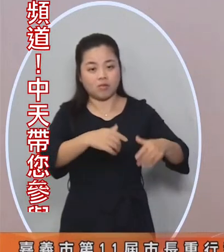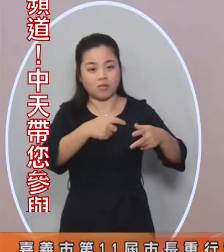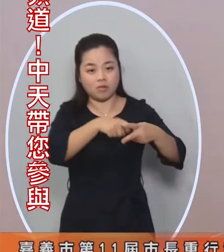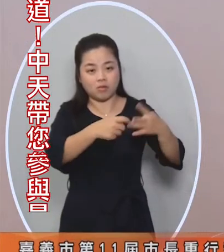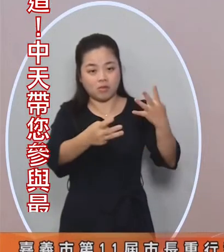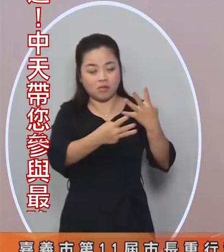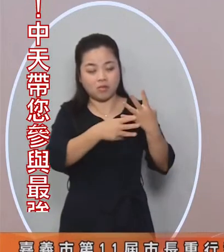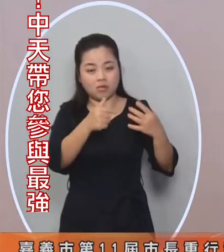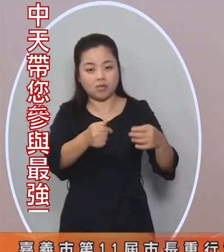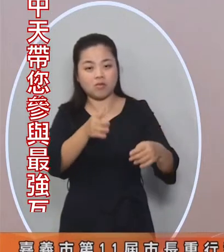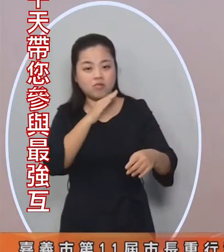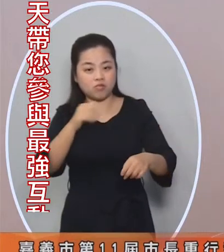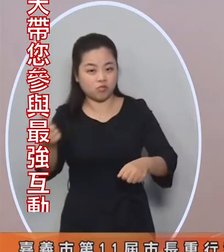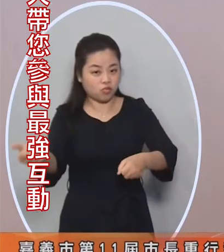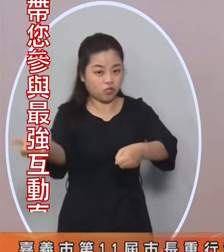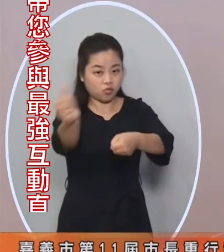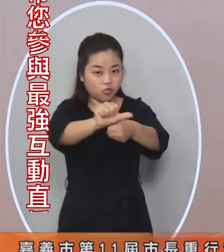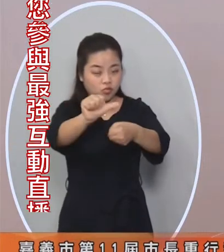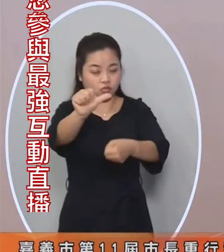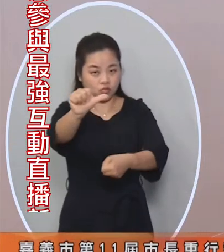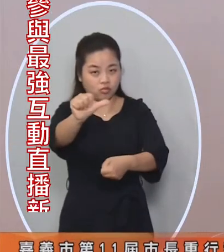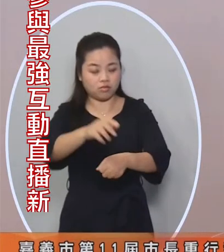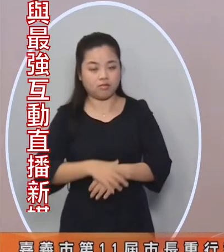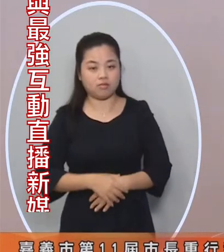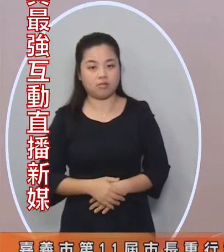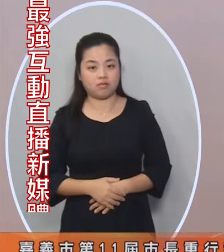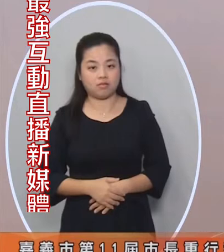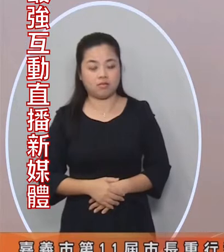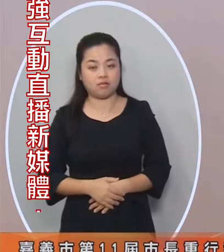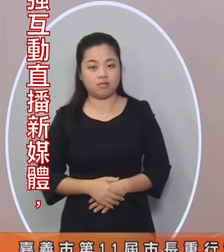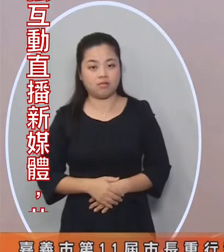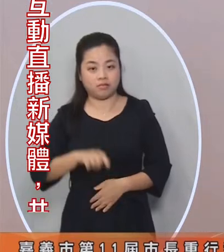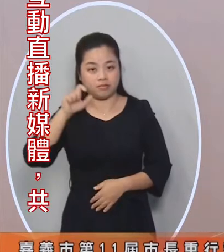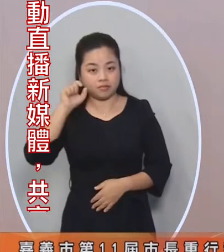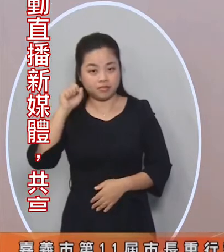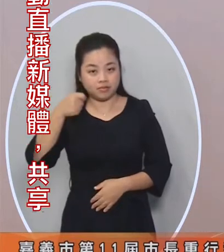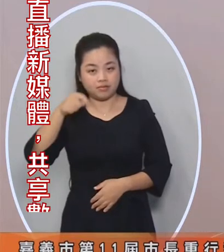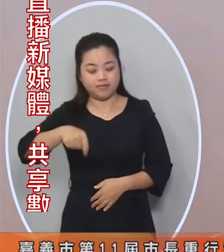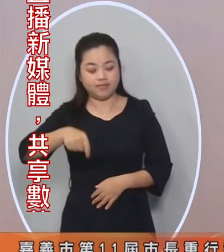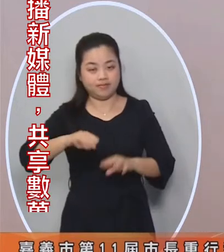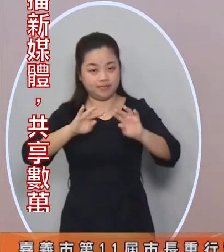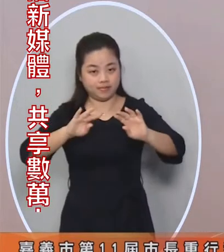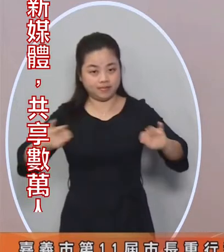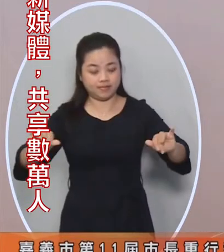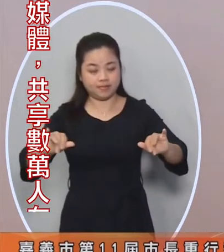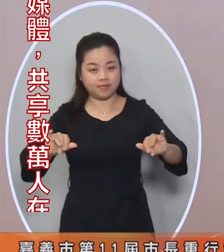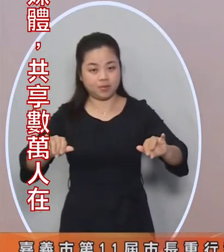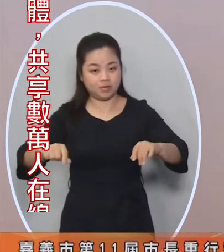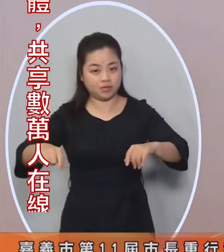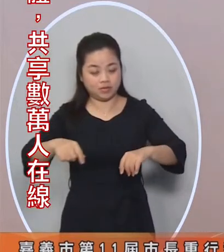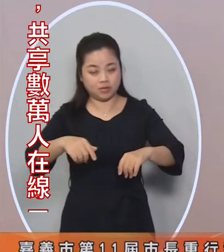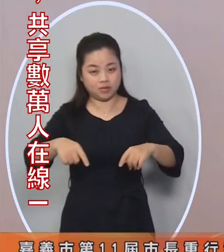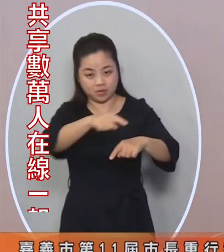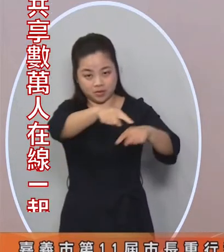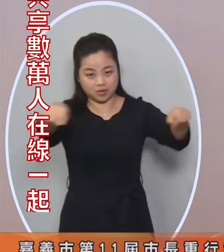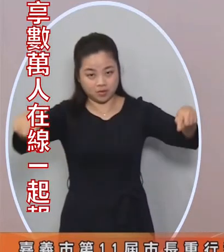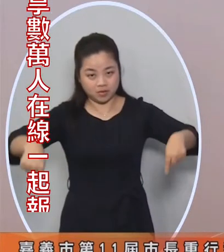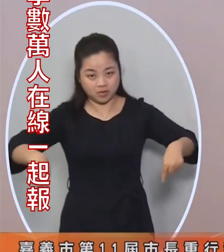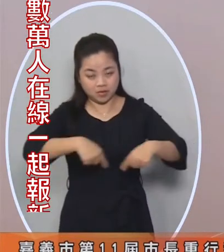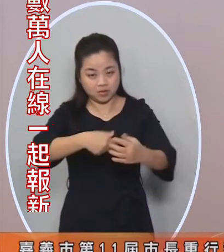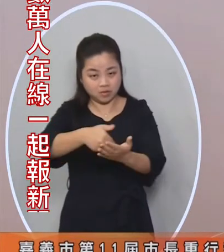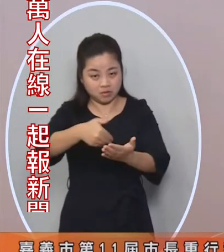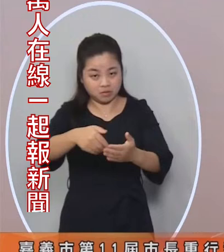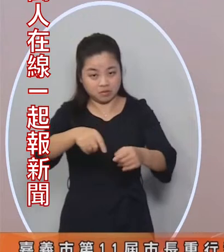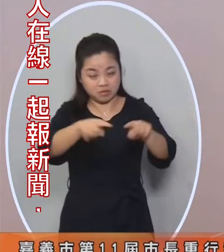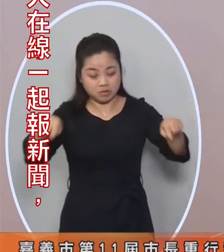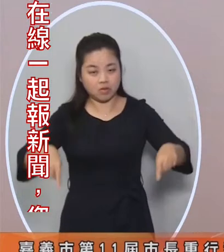民雄工业区的大。所以嘉义，咱来看看，连这一块土地在这样画起来，我想他都要